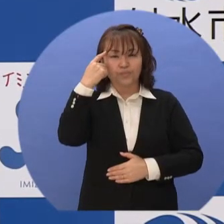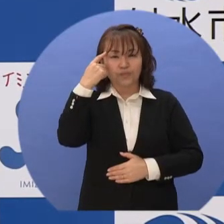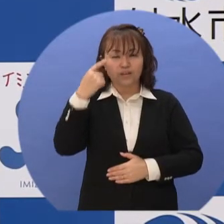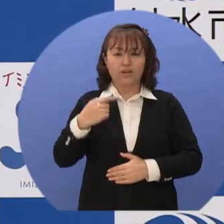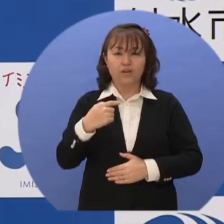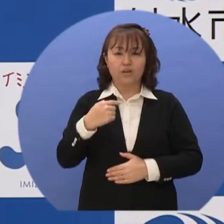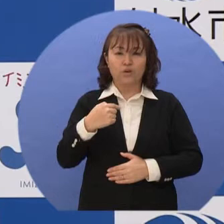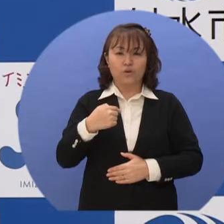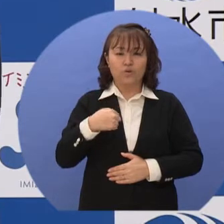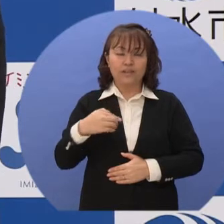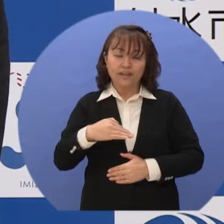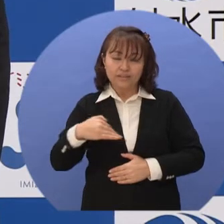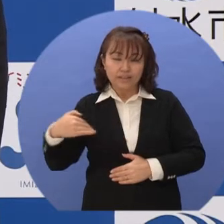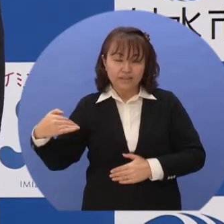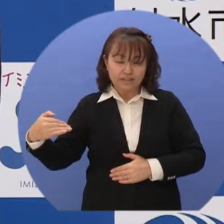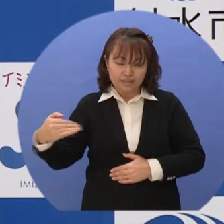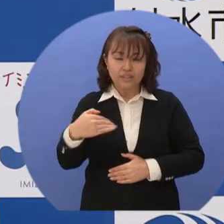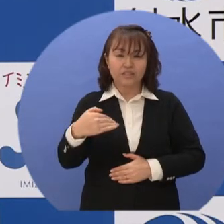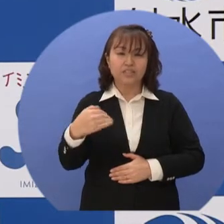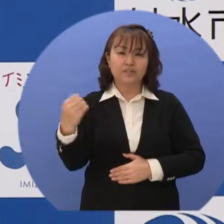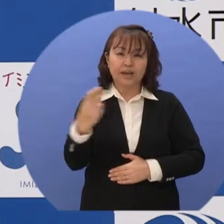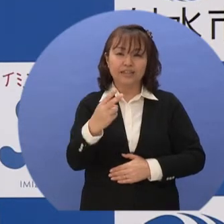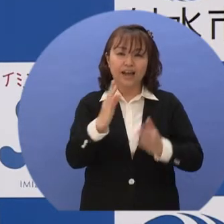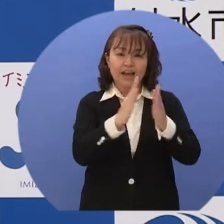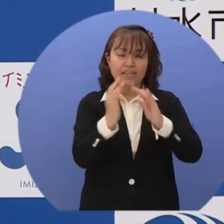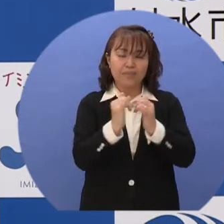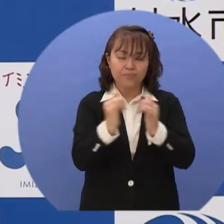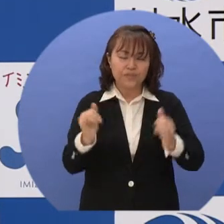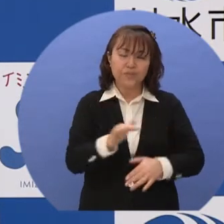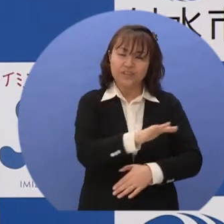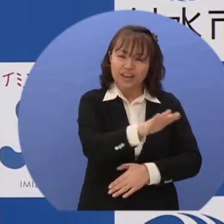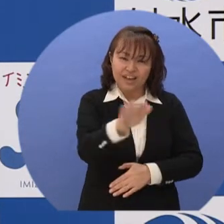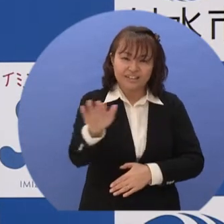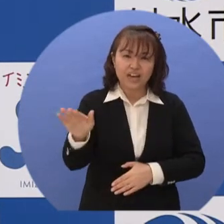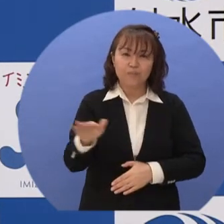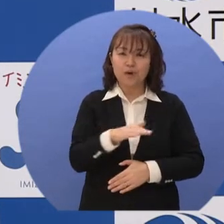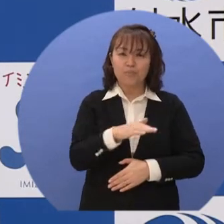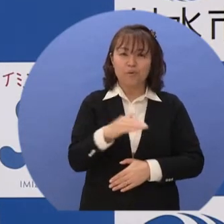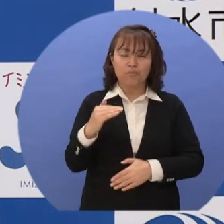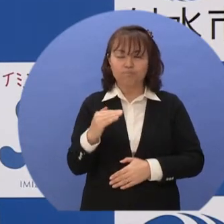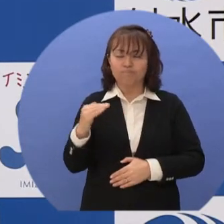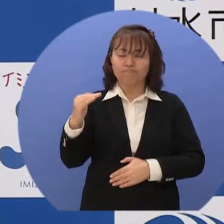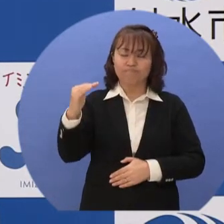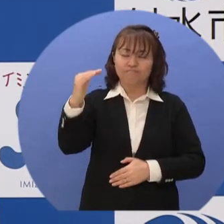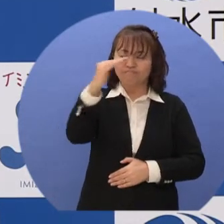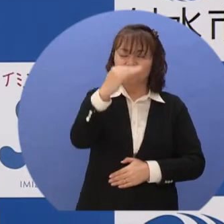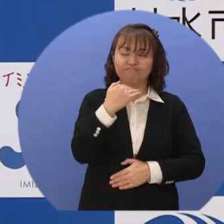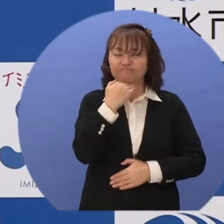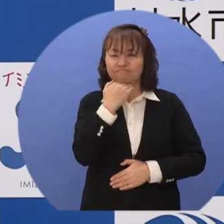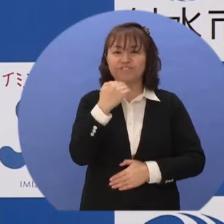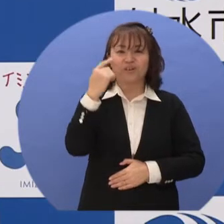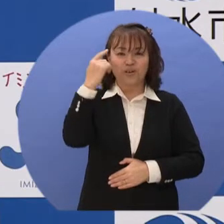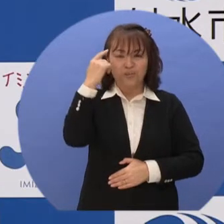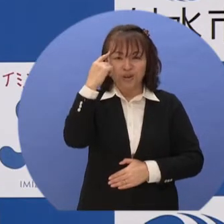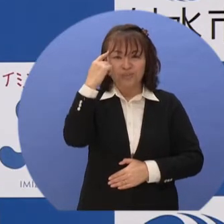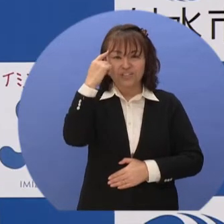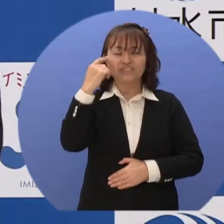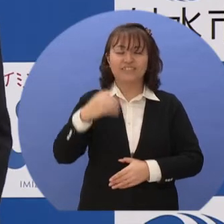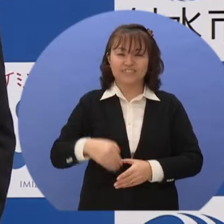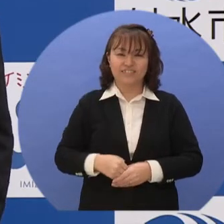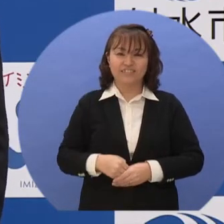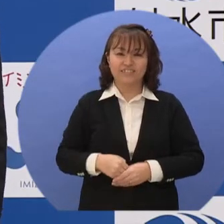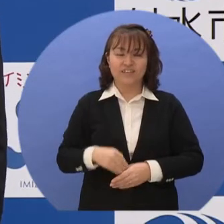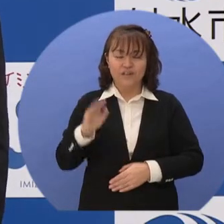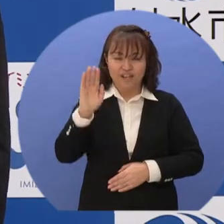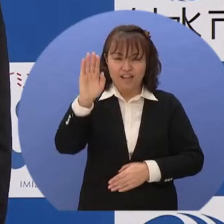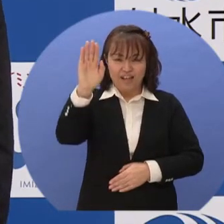私どもそうですしえ全ての県民の期待もってきているものというふに考えていますえこうした効果を確実に